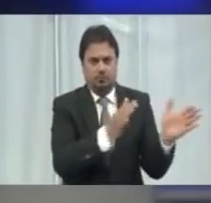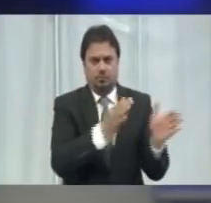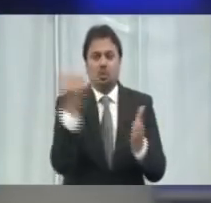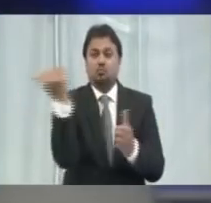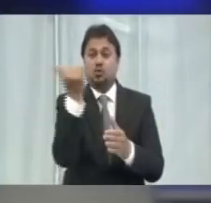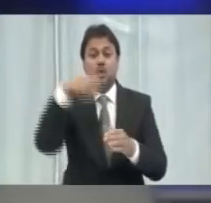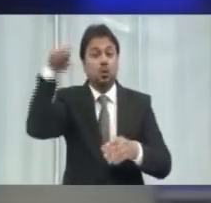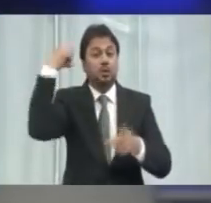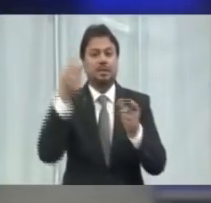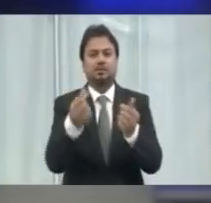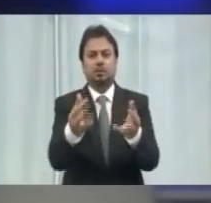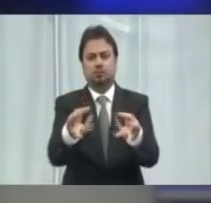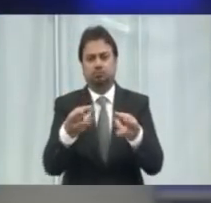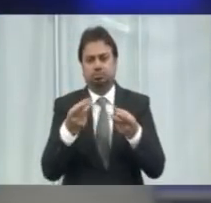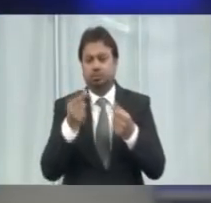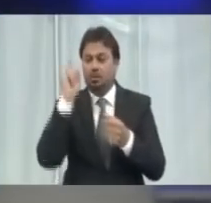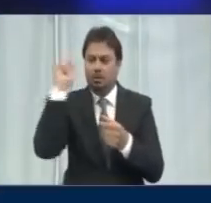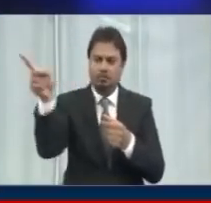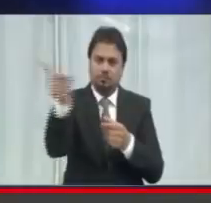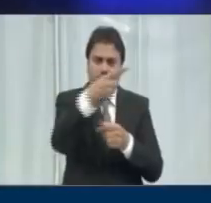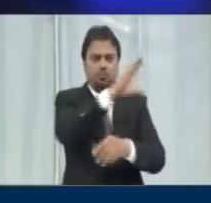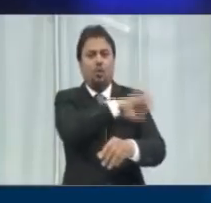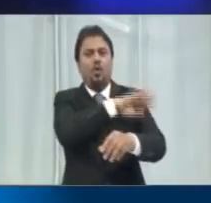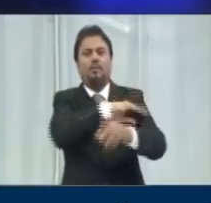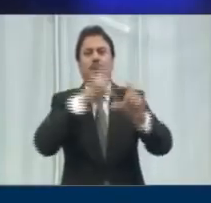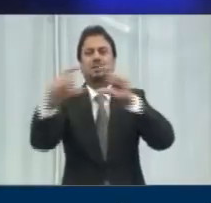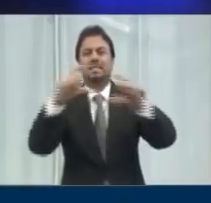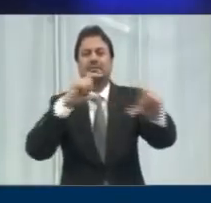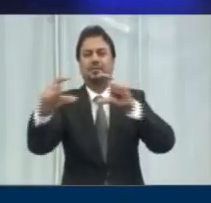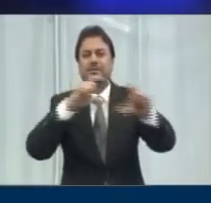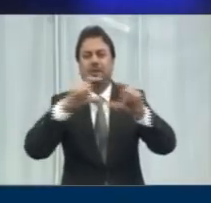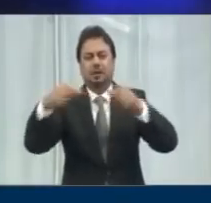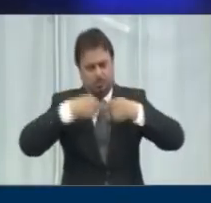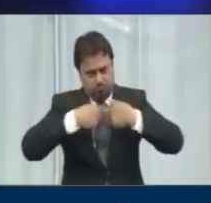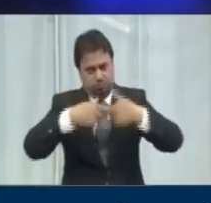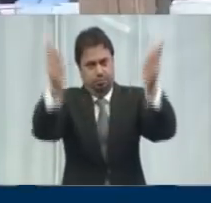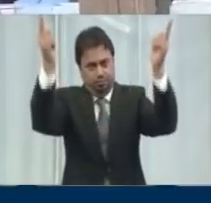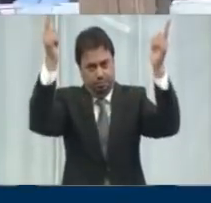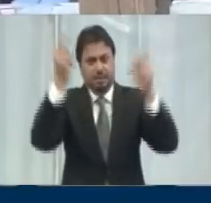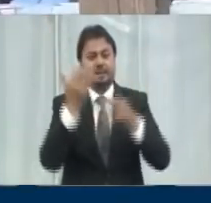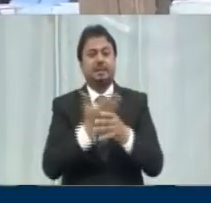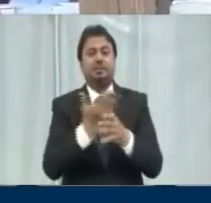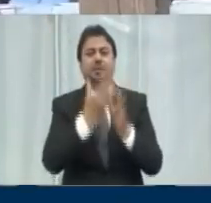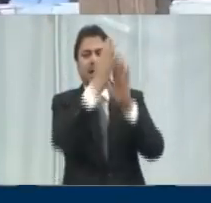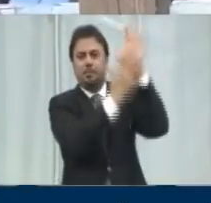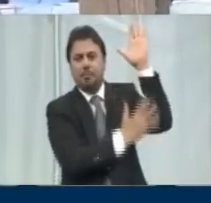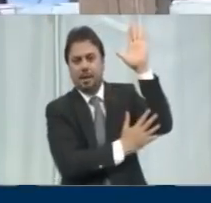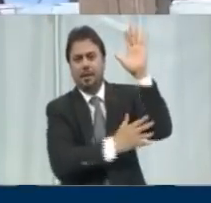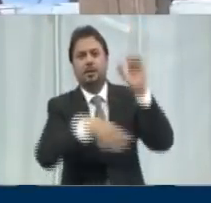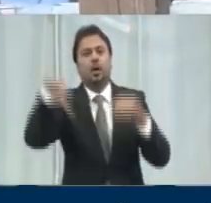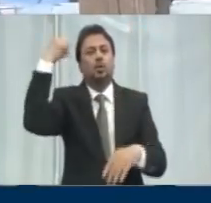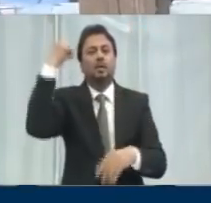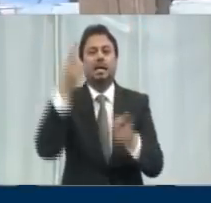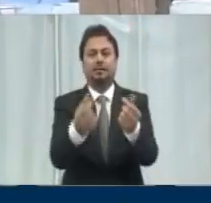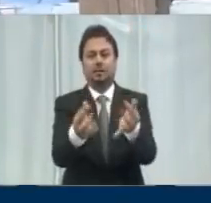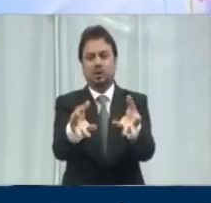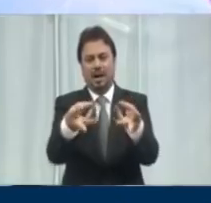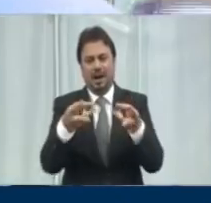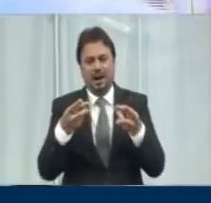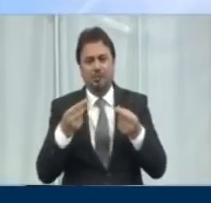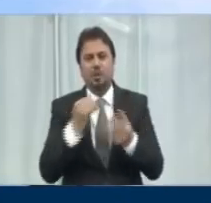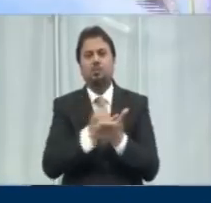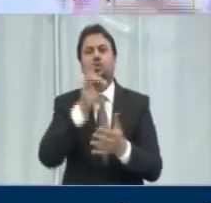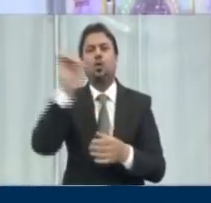وجهت وزارة المالية اليوم بتمويل رواتب الموظفين لشهر شباط الحالي، جاء ذلك في بيان مقتضب للوزارة، إذ